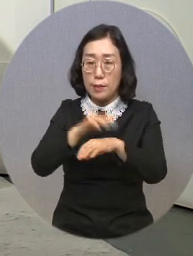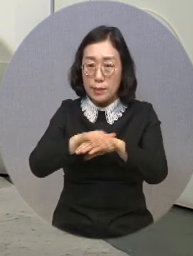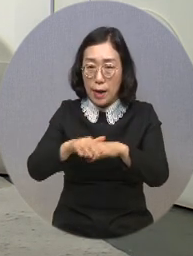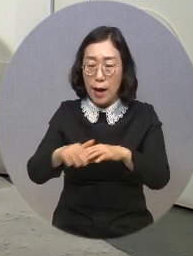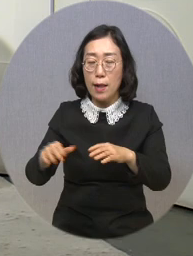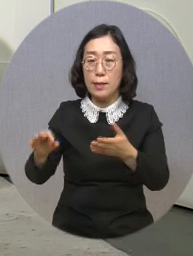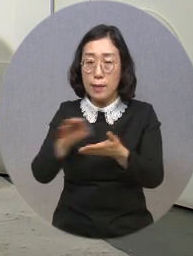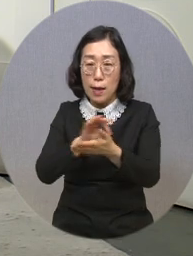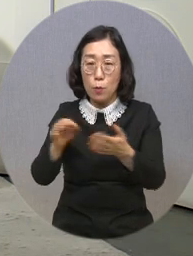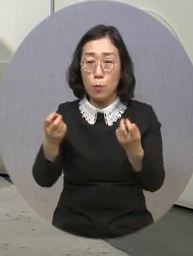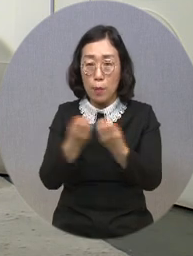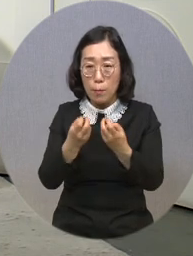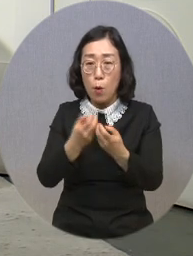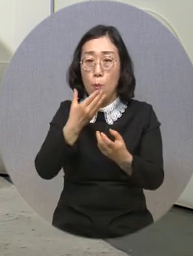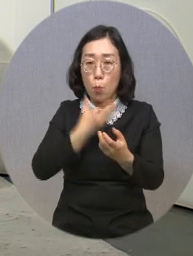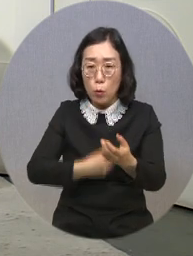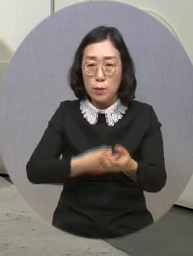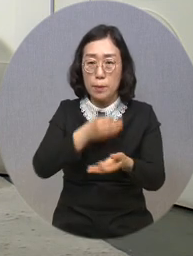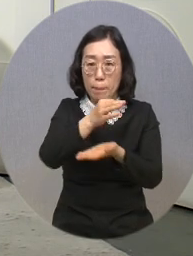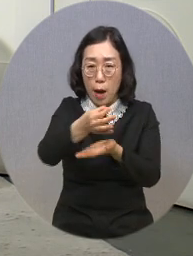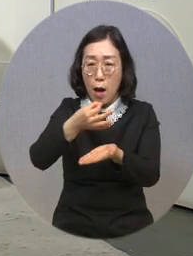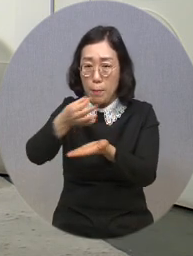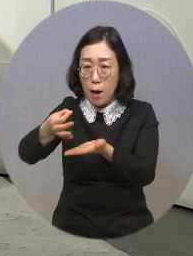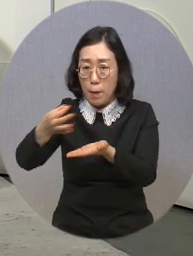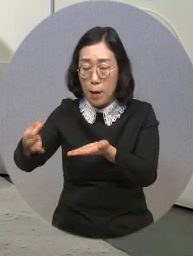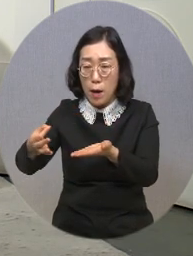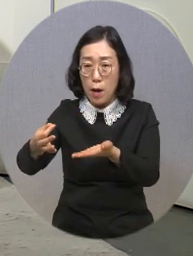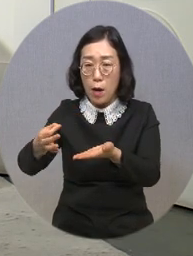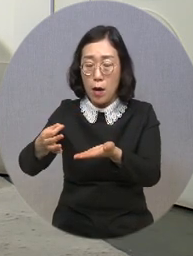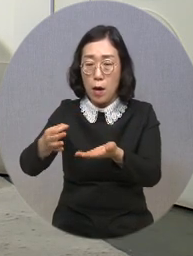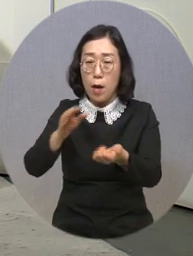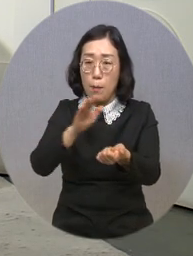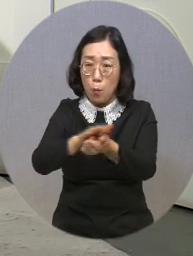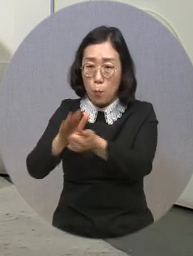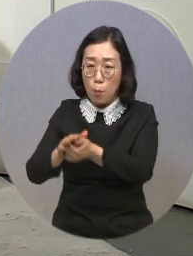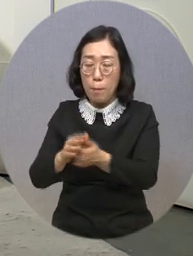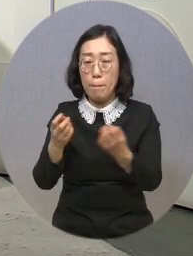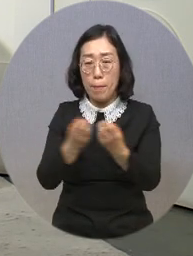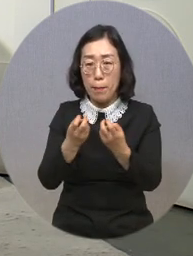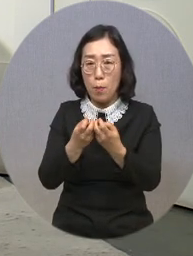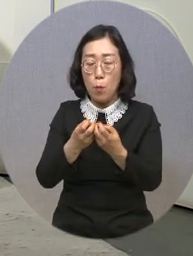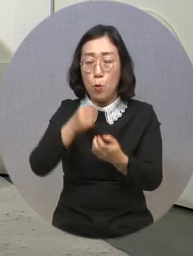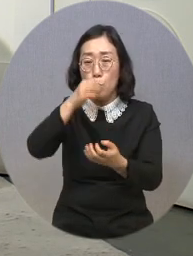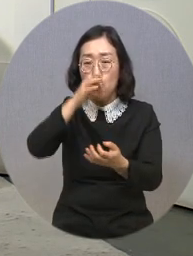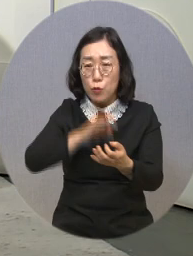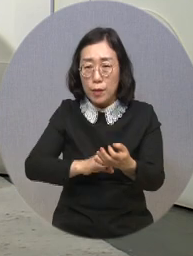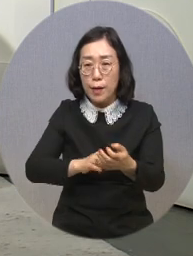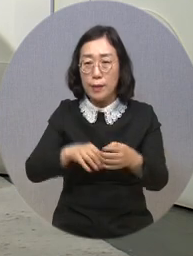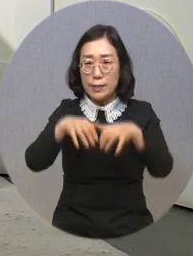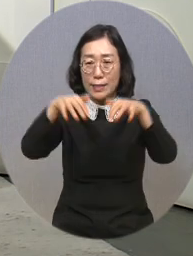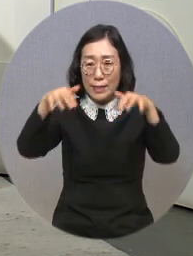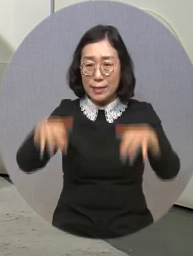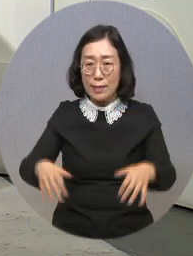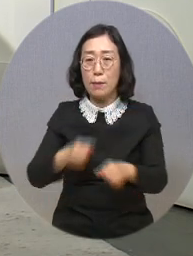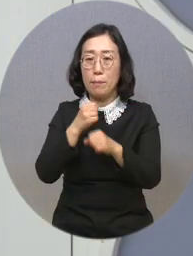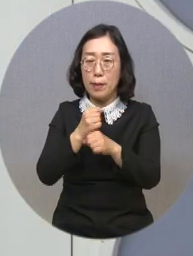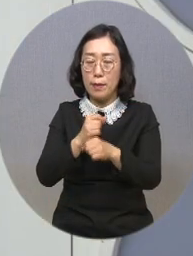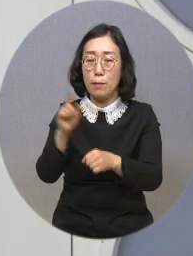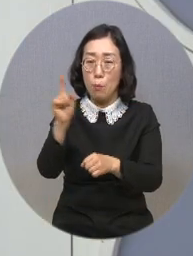복지를 하느냐, 많은 비용이 들어가는 복지를 하기 위해서 어떻게 효율적인 복지 시스템을 만드느냐 이런 과제를 안고 있습니다.